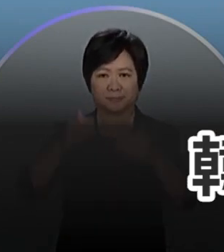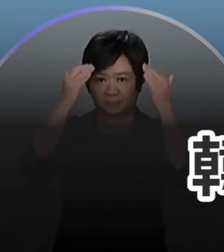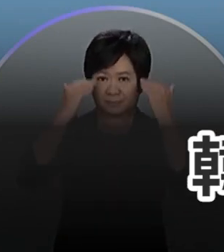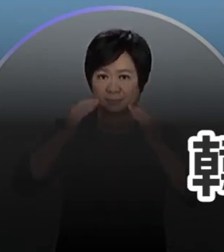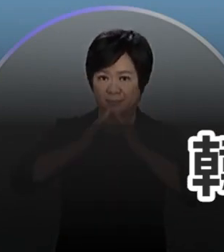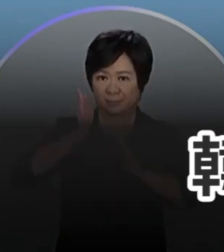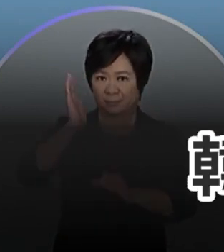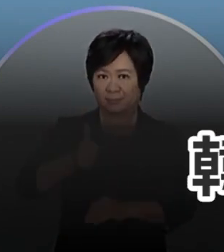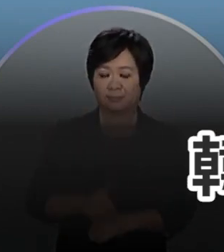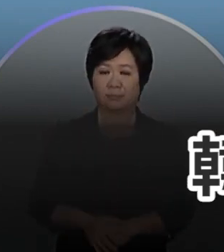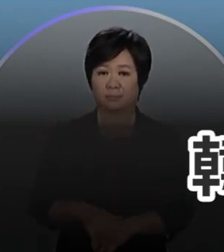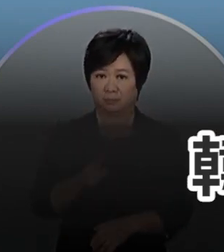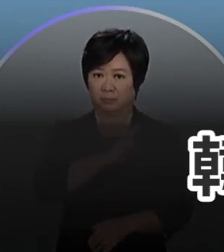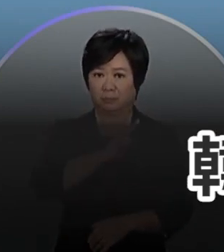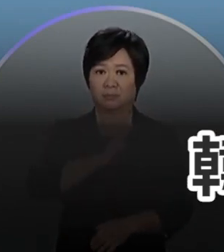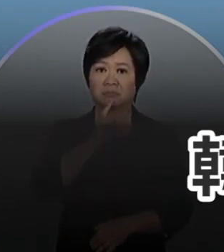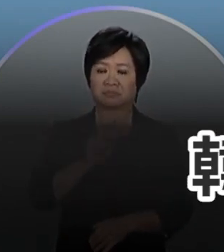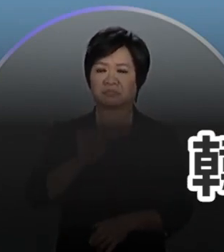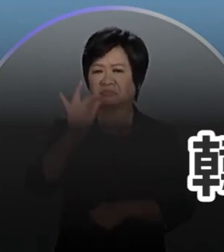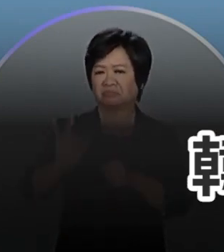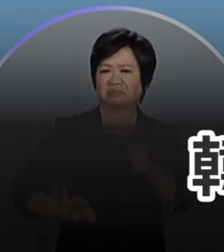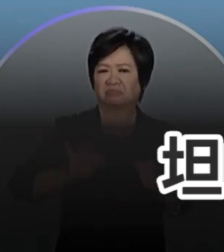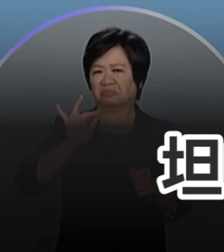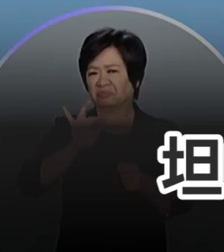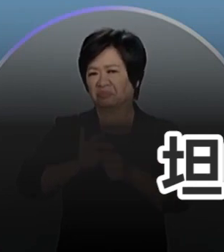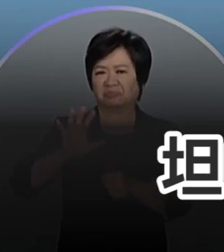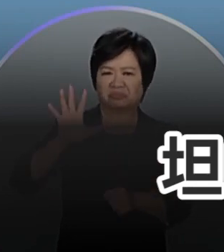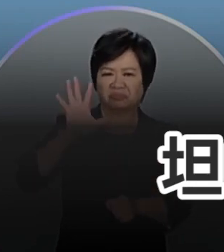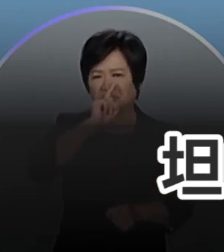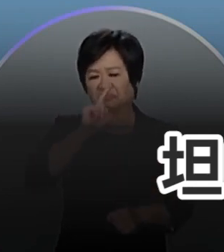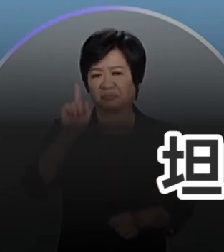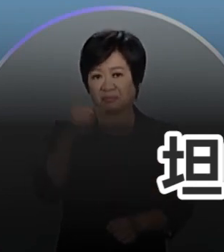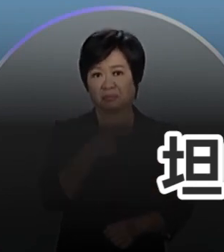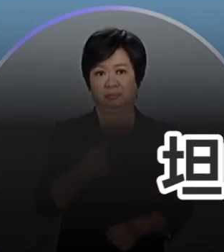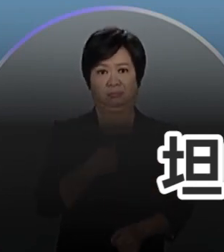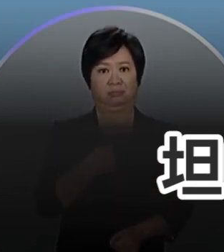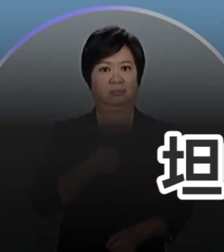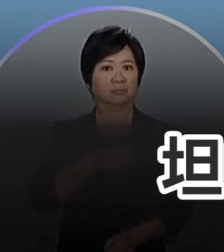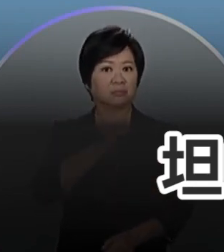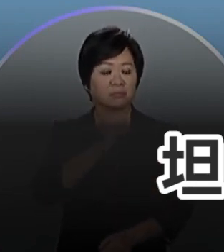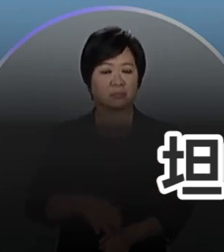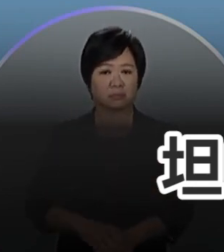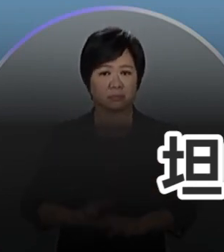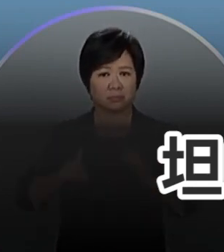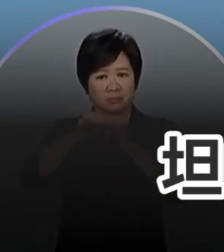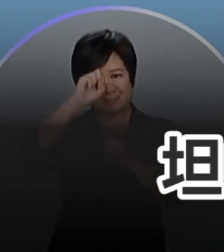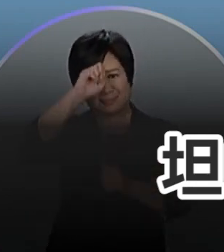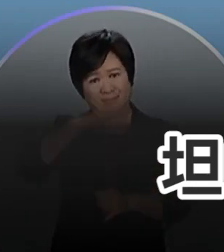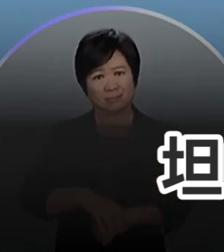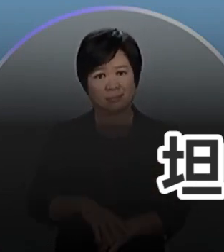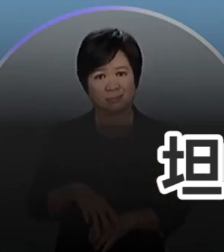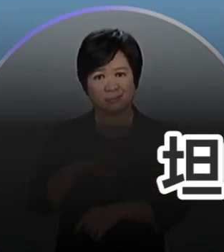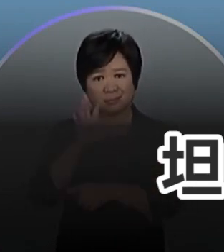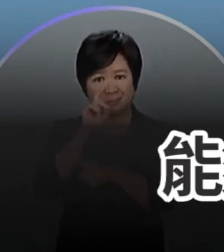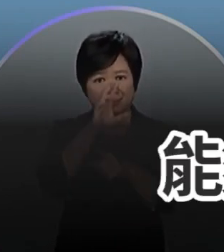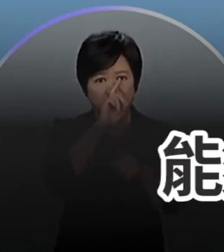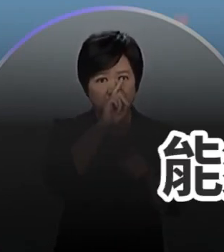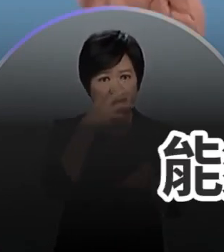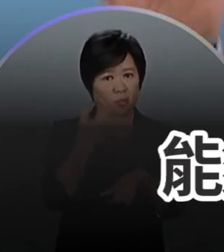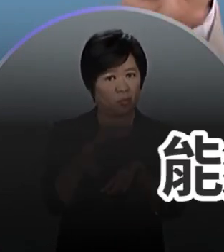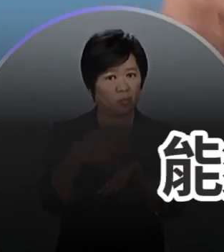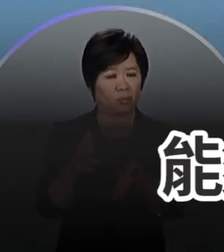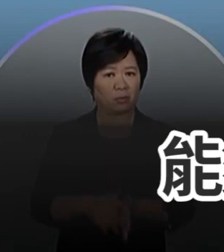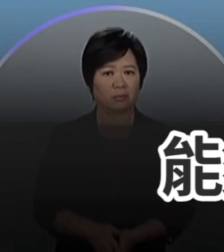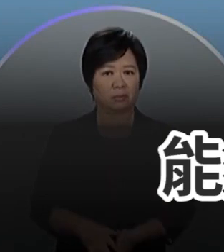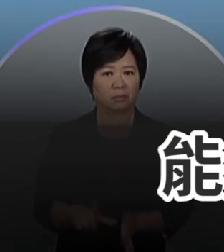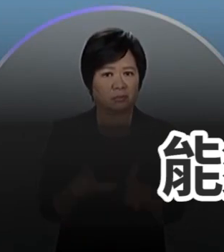说你是百年的奇才，坦白讲，国民党的奇才还真不少，能够在